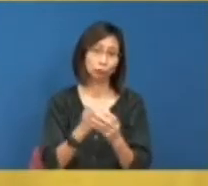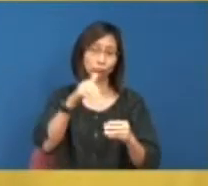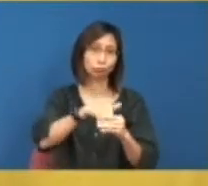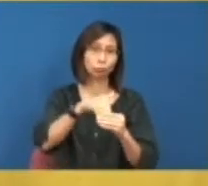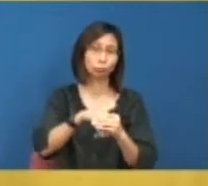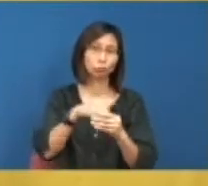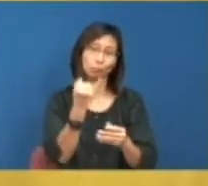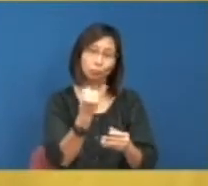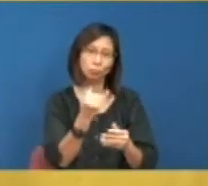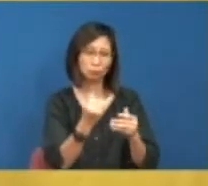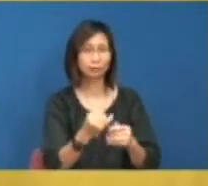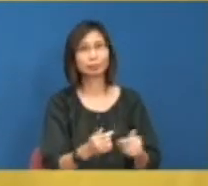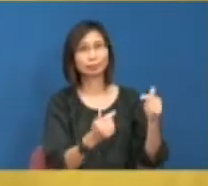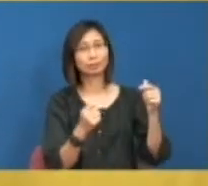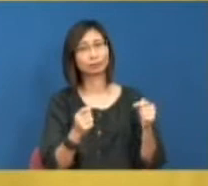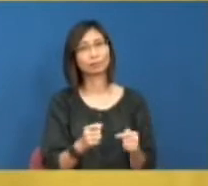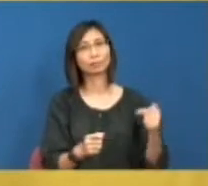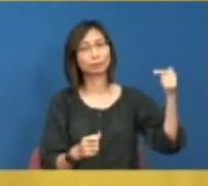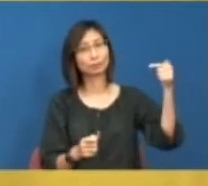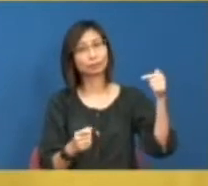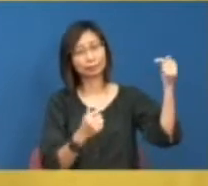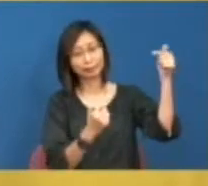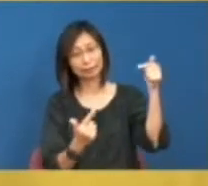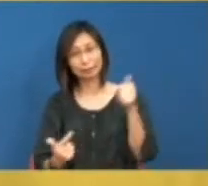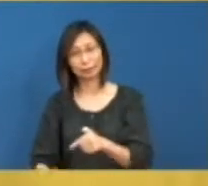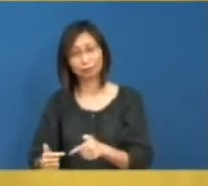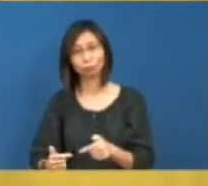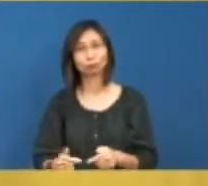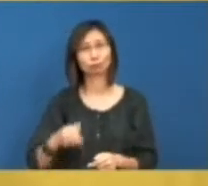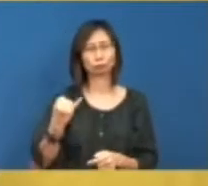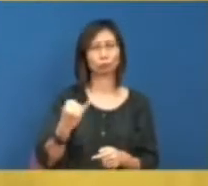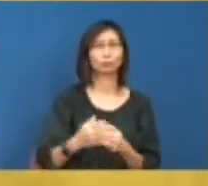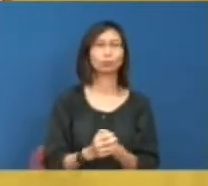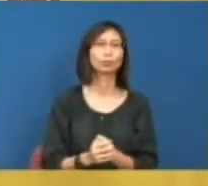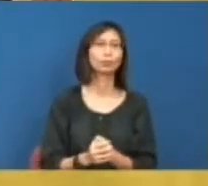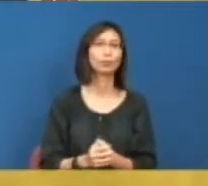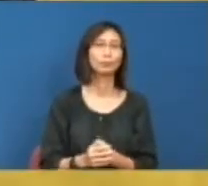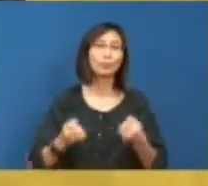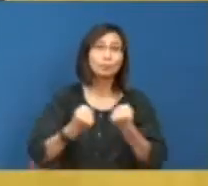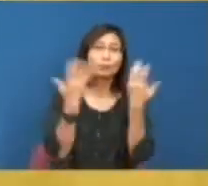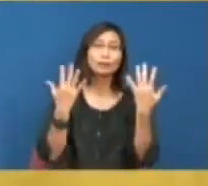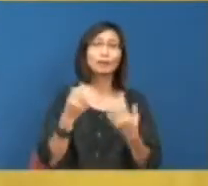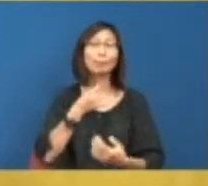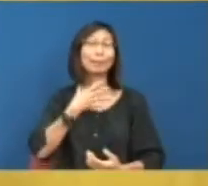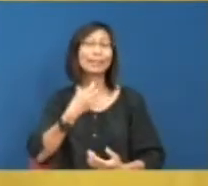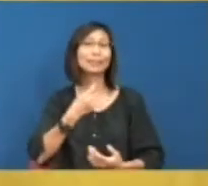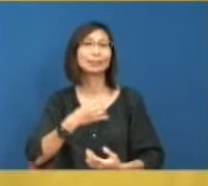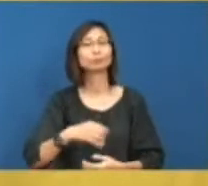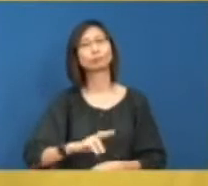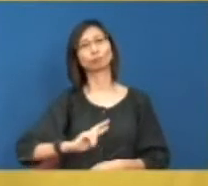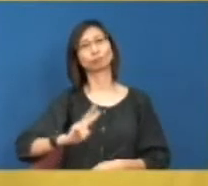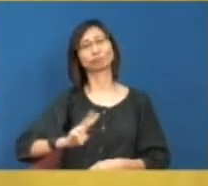加衰，冇咁衰嘅嘢又更加衰，或者未發生嘅衰嘢都衰收尾。咁你十四年以嚟就係